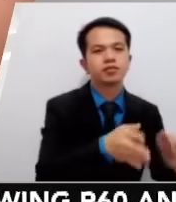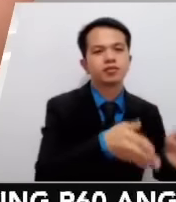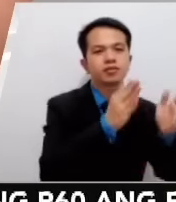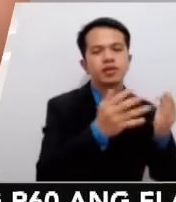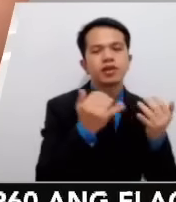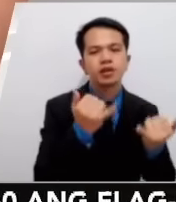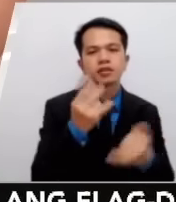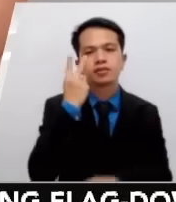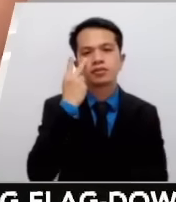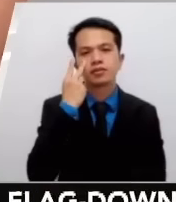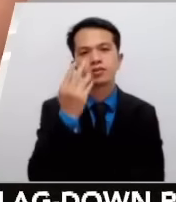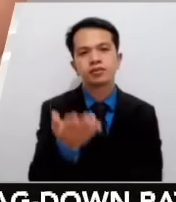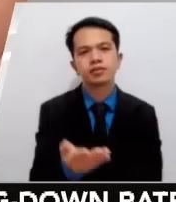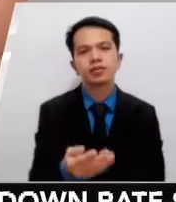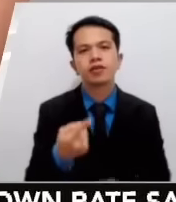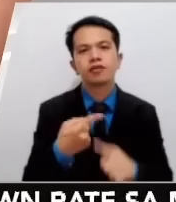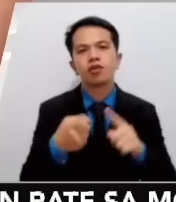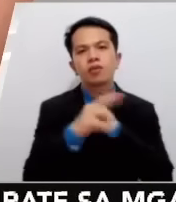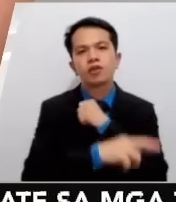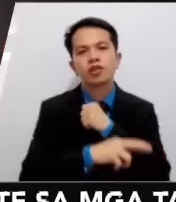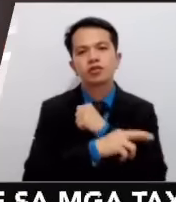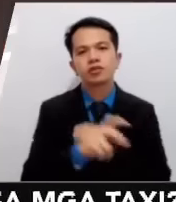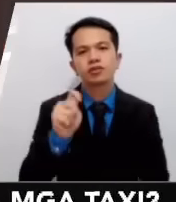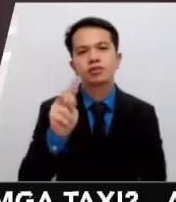Efren Mamak ng GMA Regional TV.